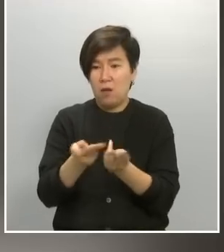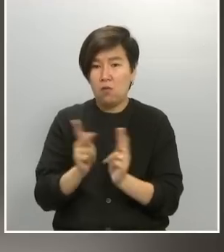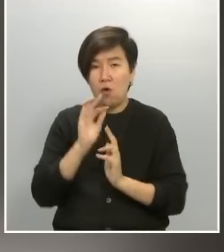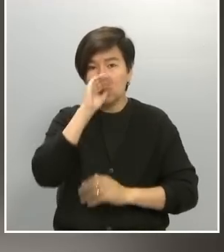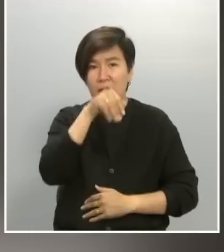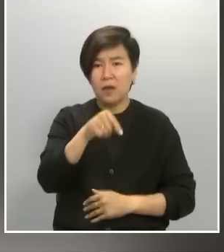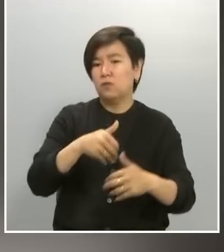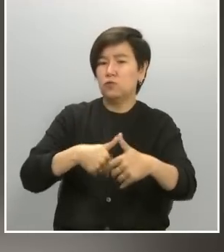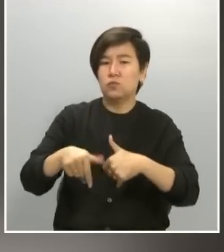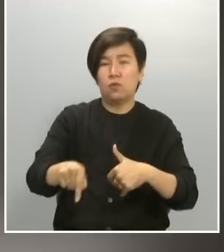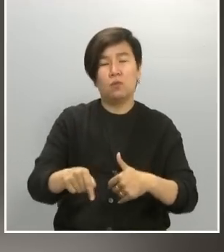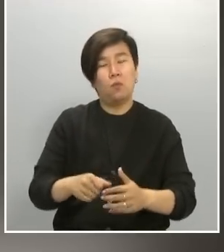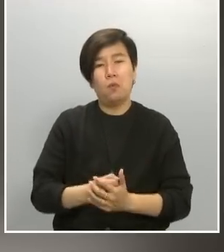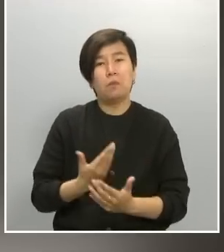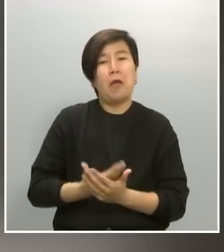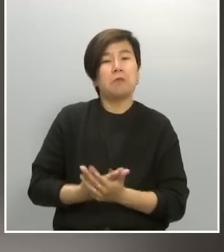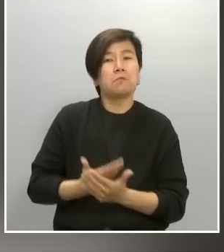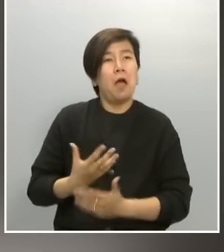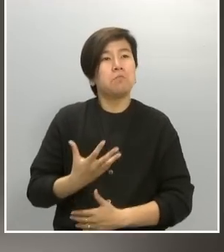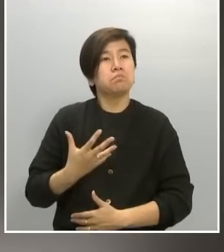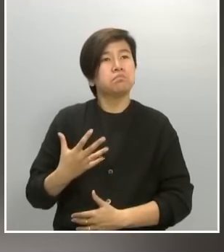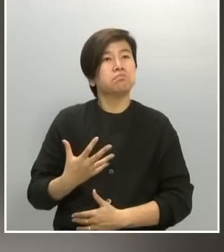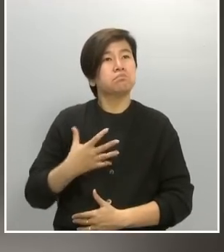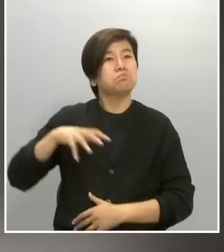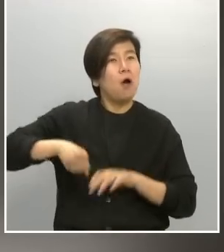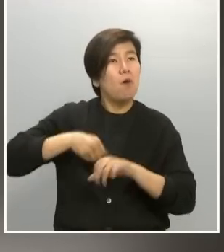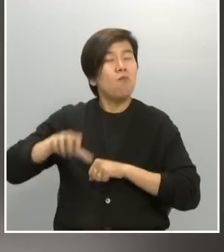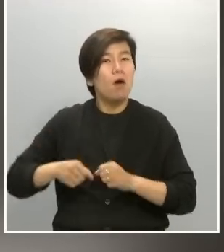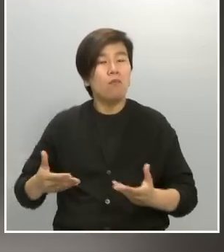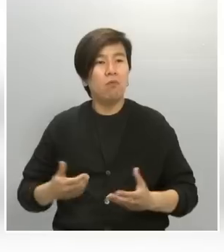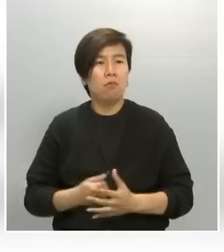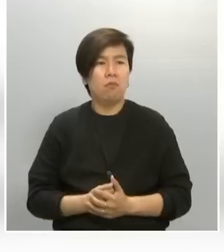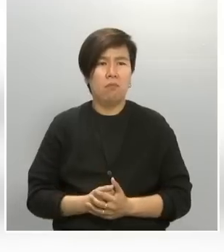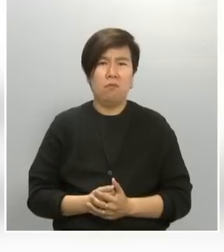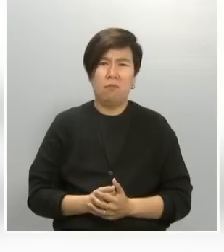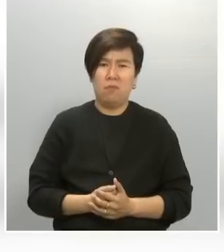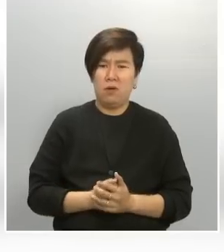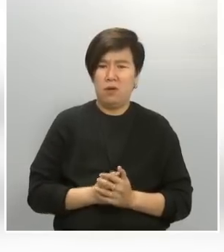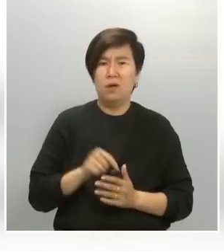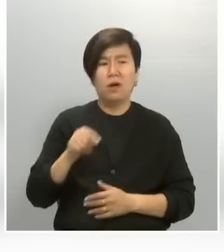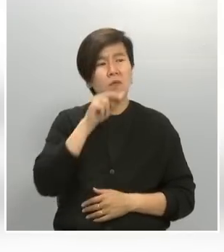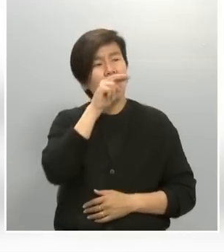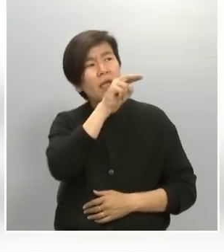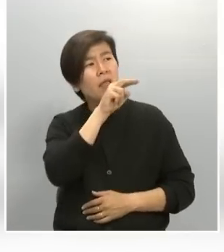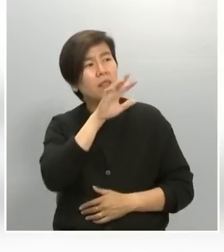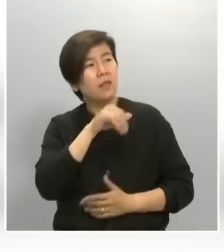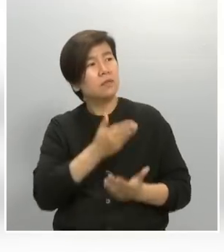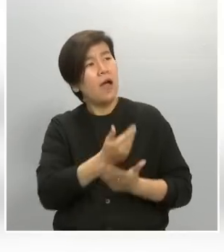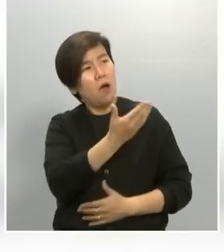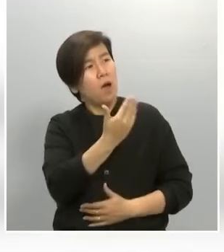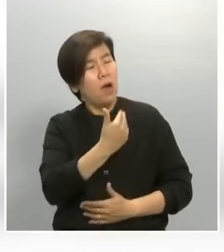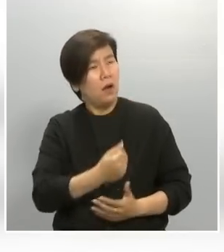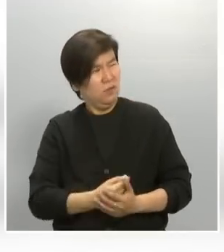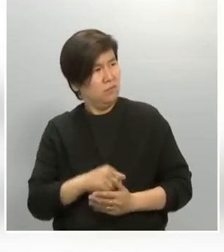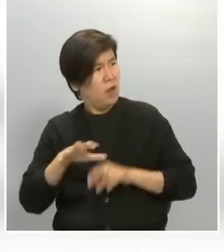ชนที่เห็นเงินเป็นหลักทำธุรกิจทุกครัวเรือนชาวบ้านเห็นหน้าเราเมื่อไหร่ก็จะเรียกแต่เงินและเงินจริ